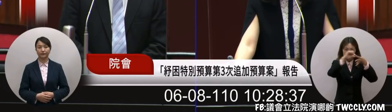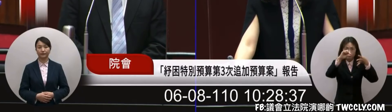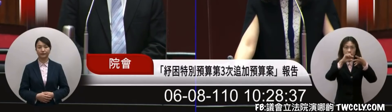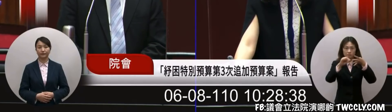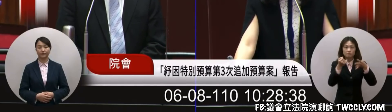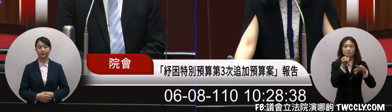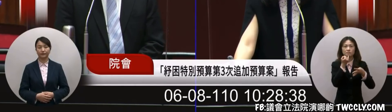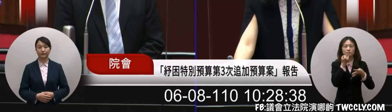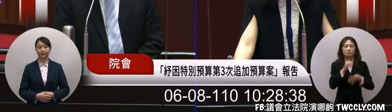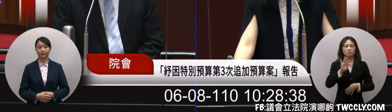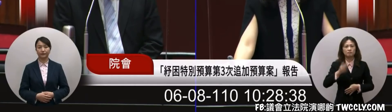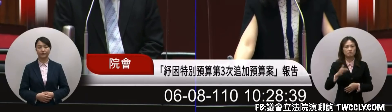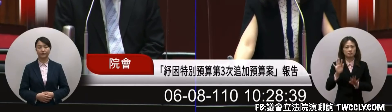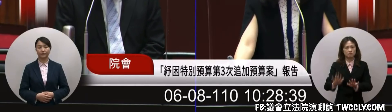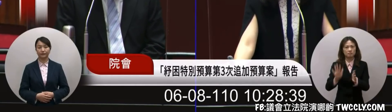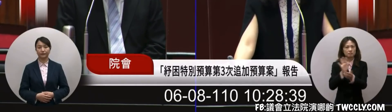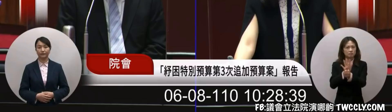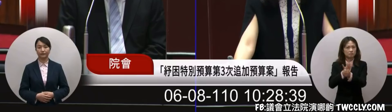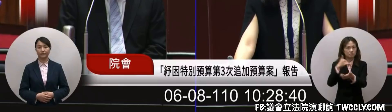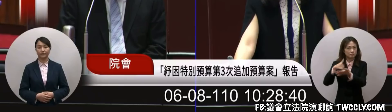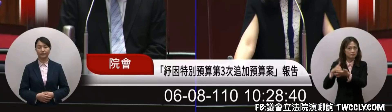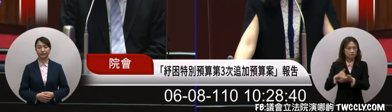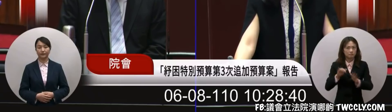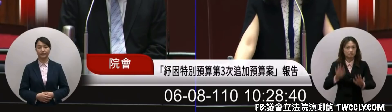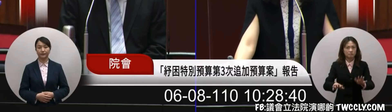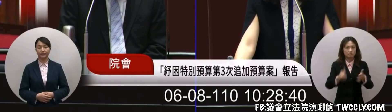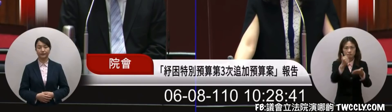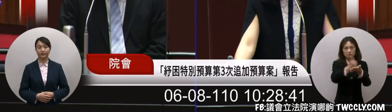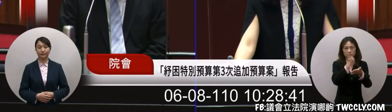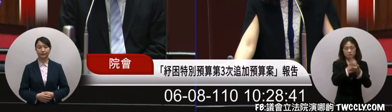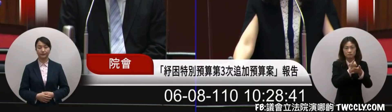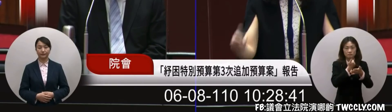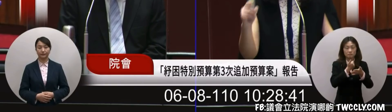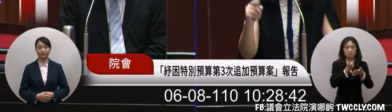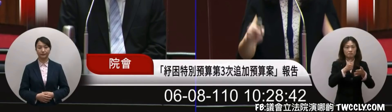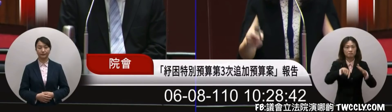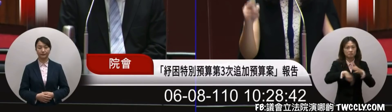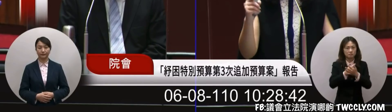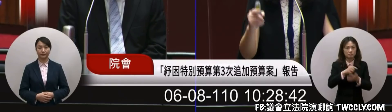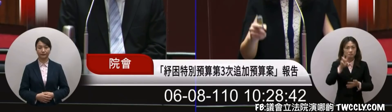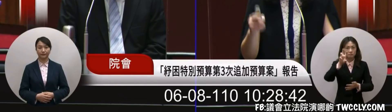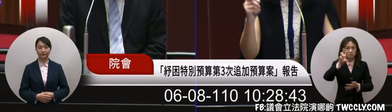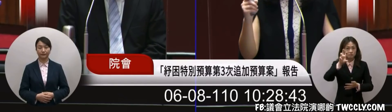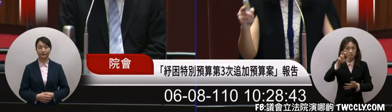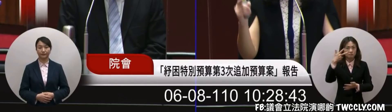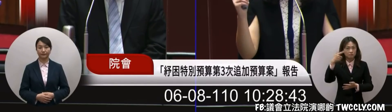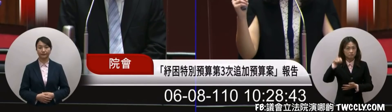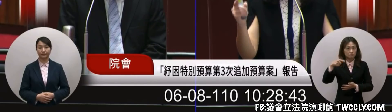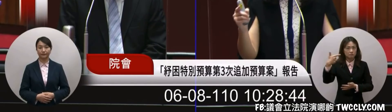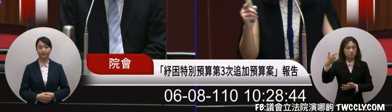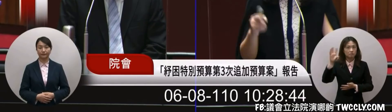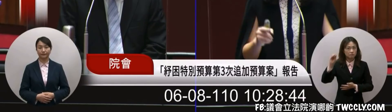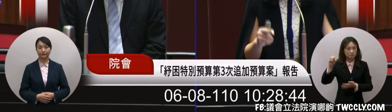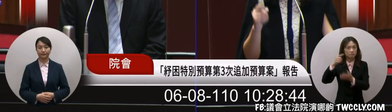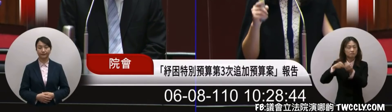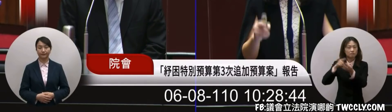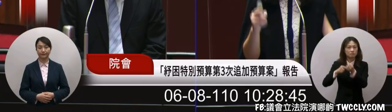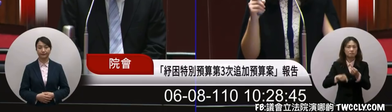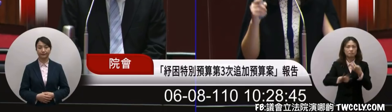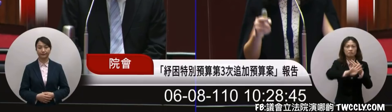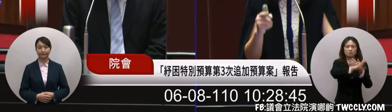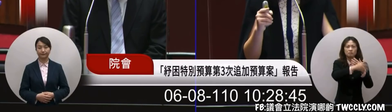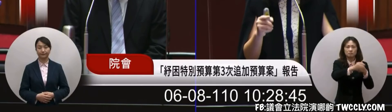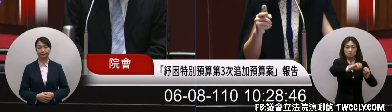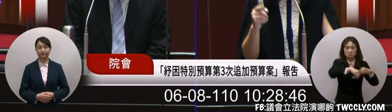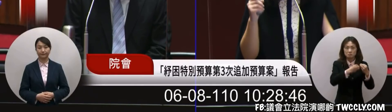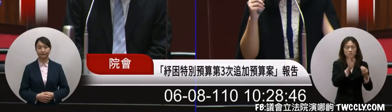际的到货状况，目前的到货率只有87.66万，这个部分不包含其他国家捐助，只有